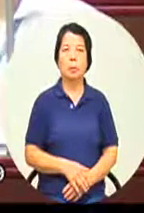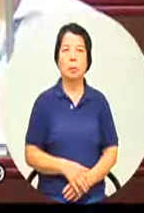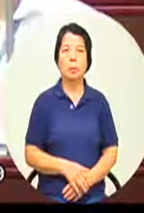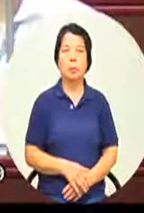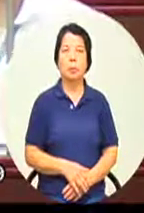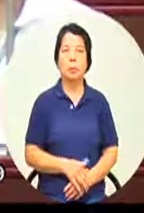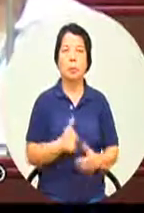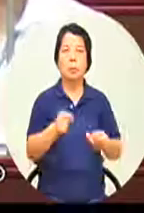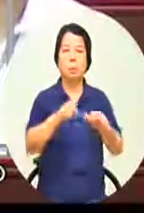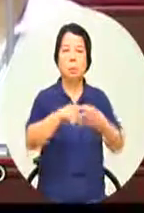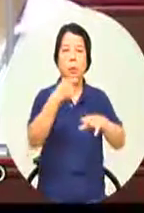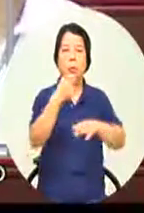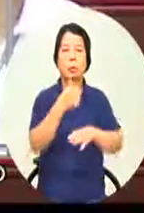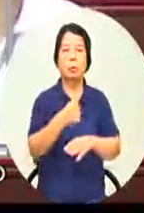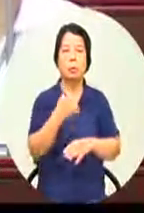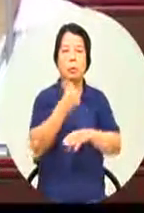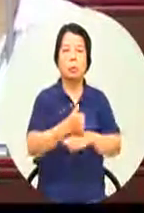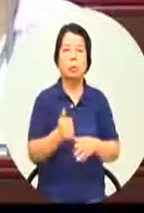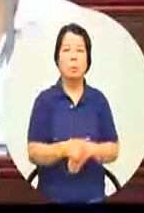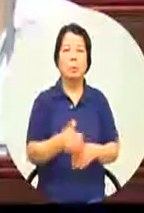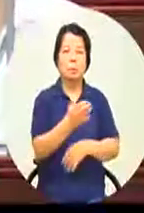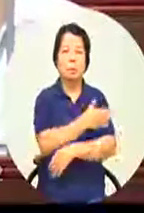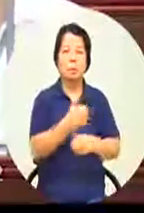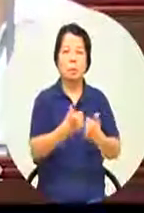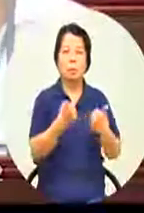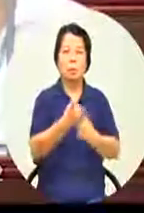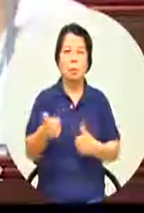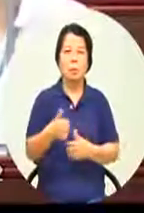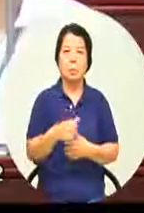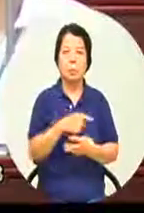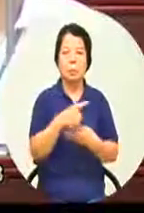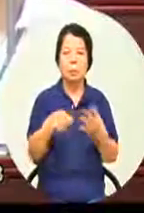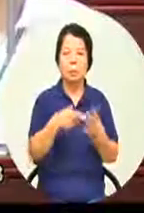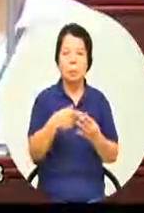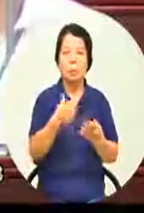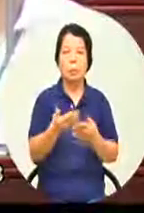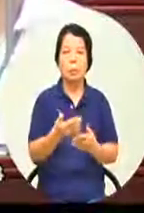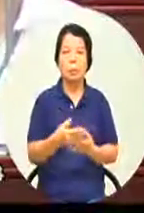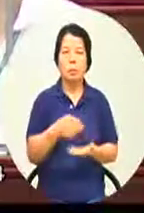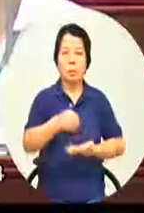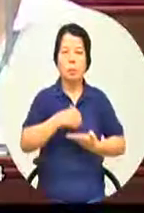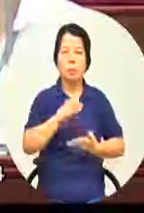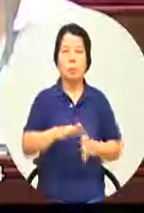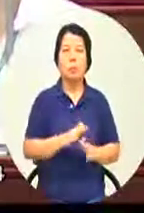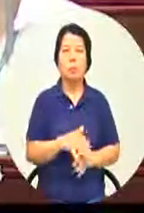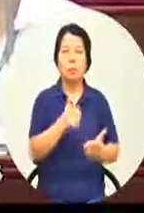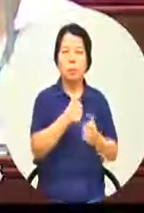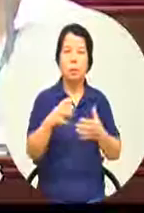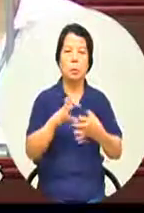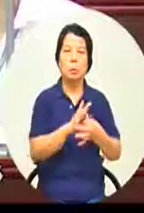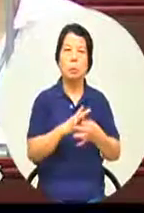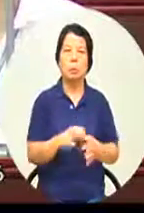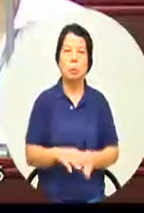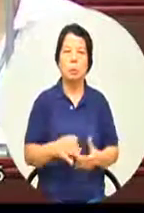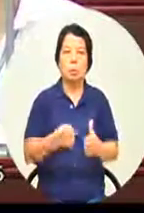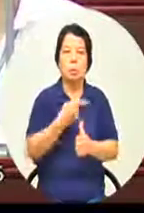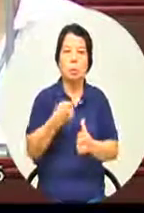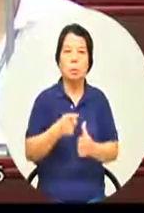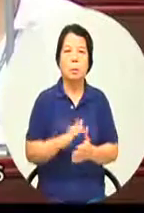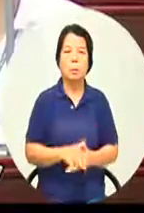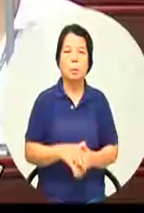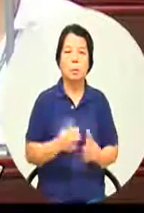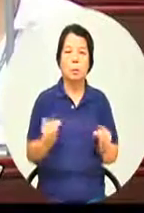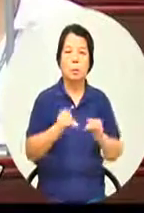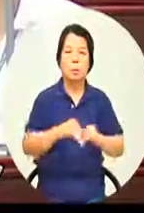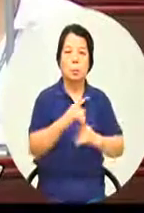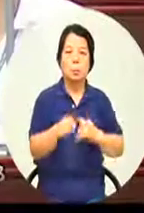谢谢主席，谢谢陈议员，刚才有很多的议题哈，感谢议员这么样的关心。首先，有关凹子底